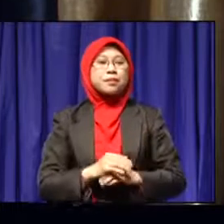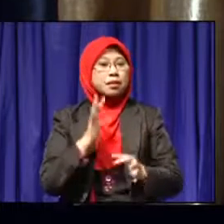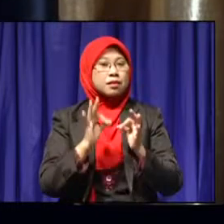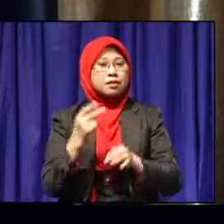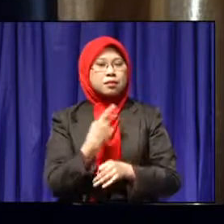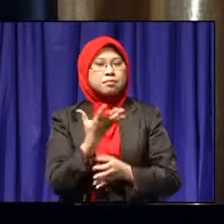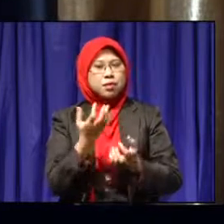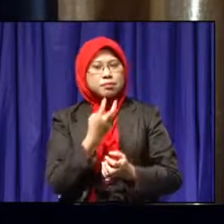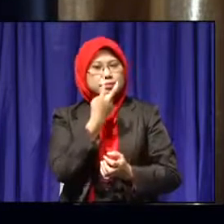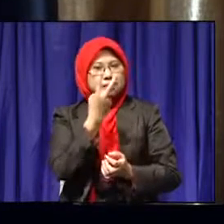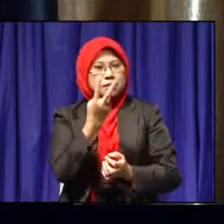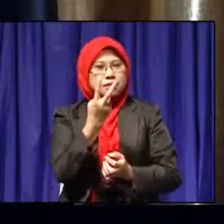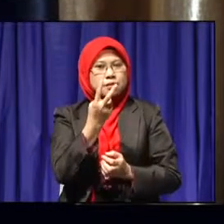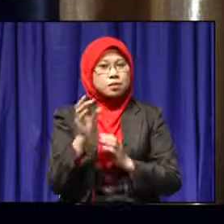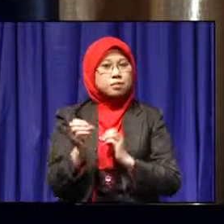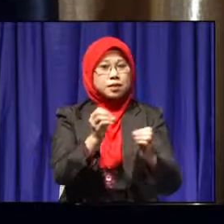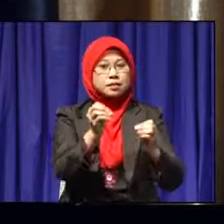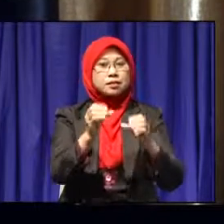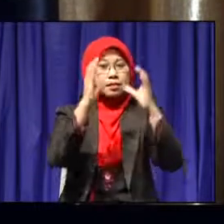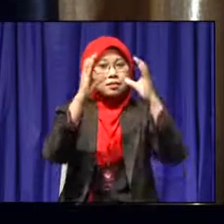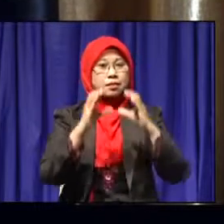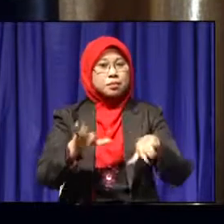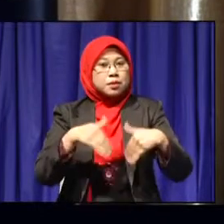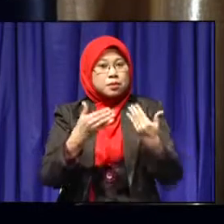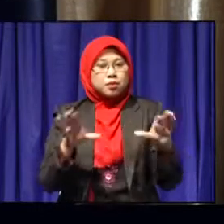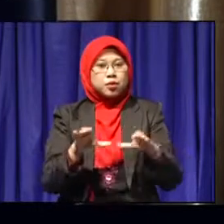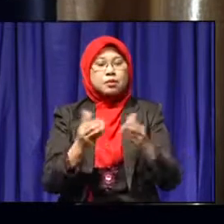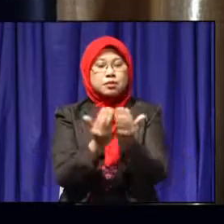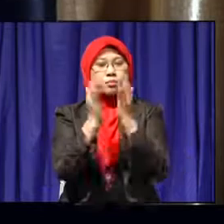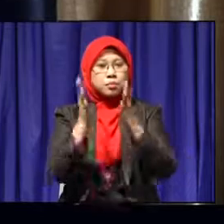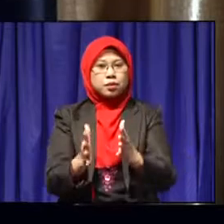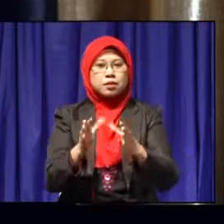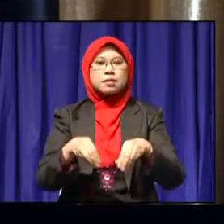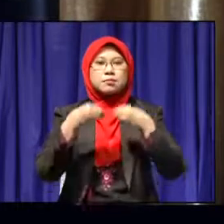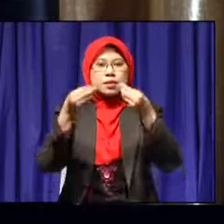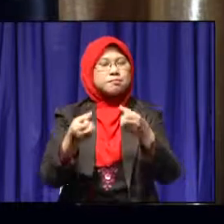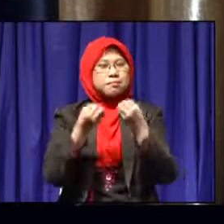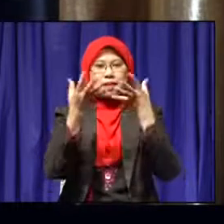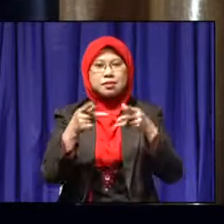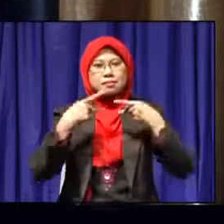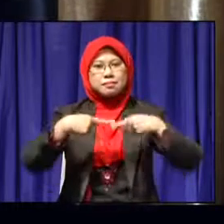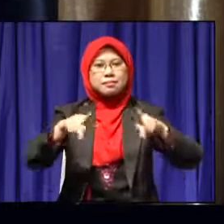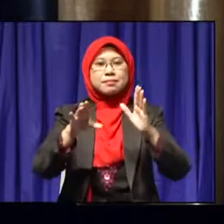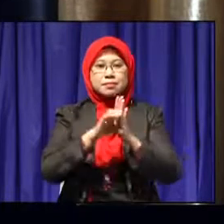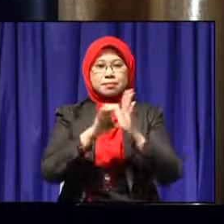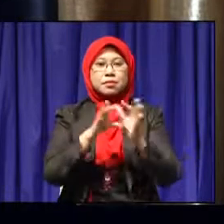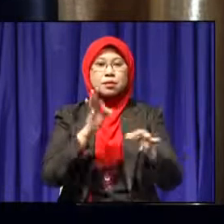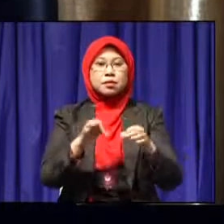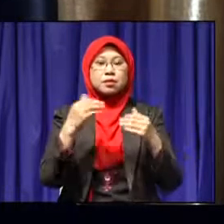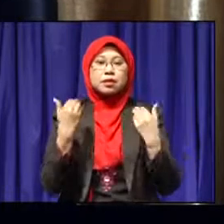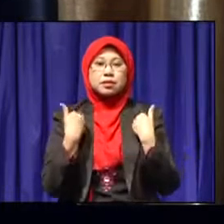melihat desky operasinya murid diberi lebih banyak luweng sebagai contoh kalau kita